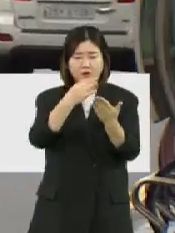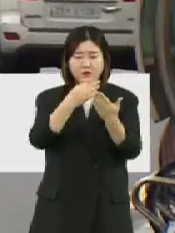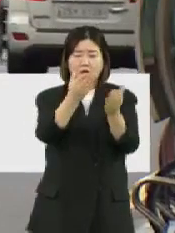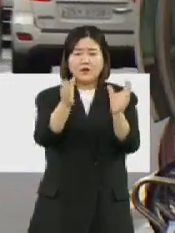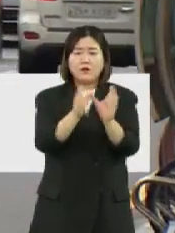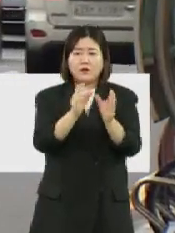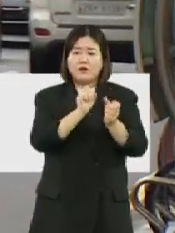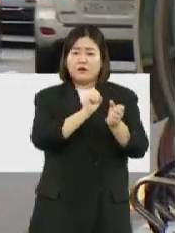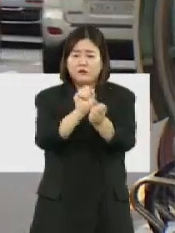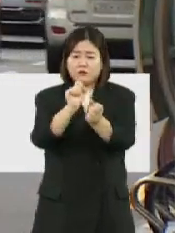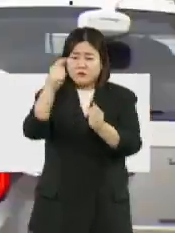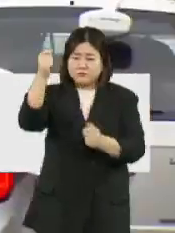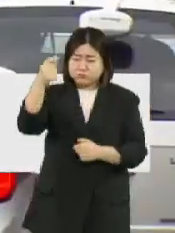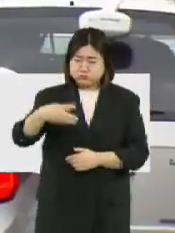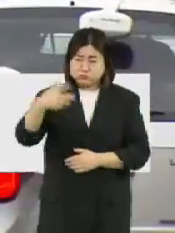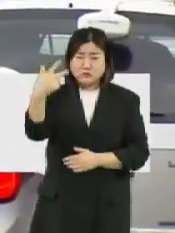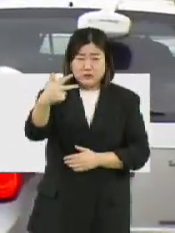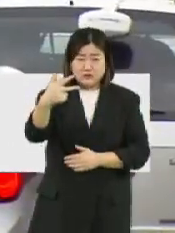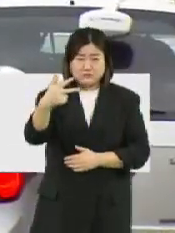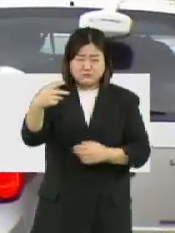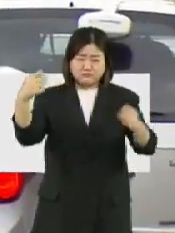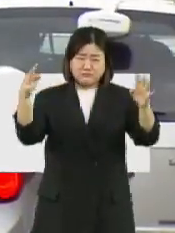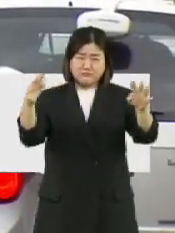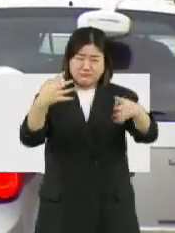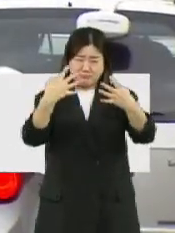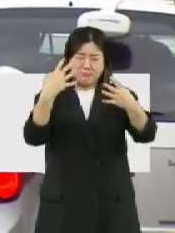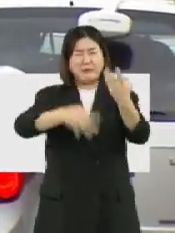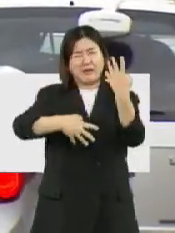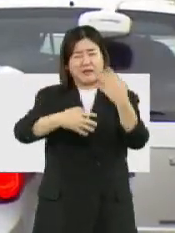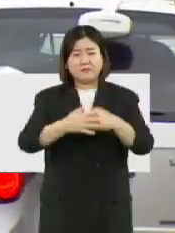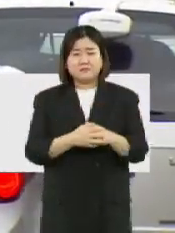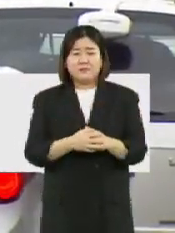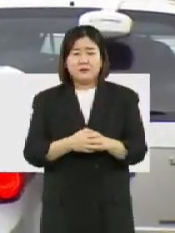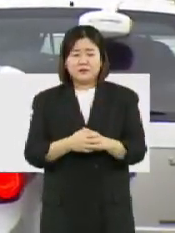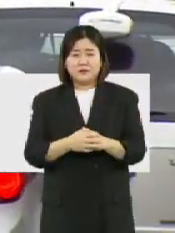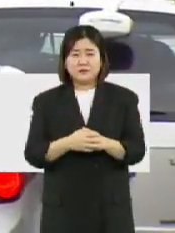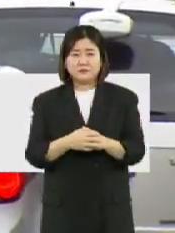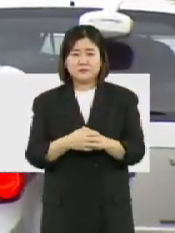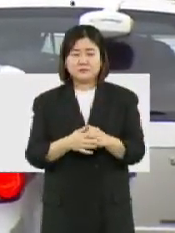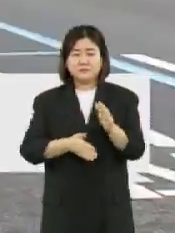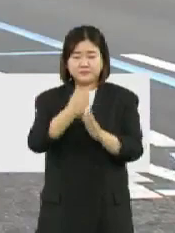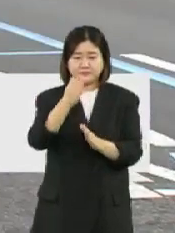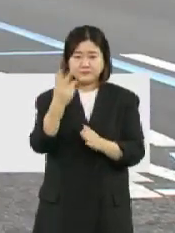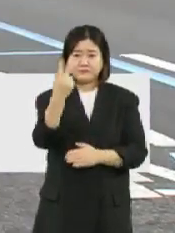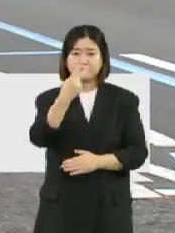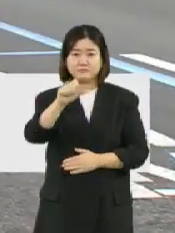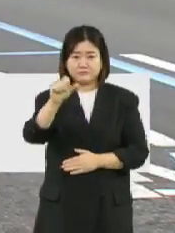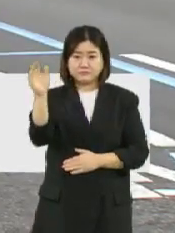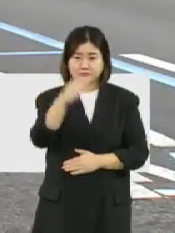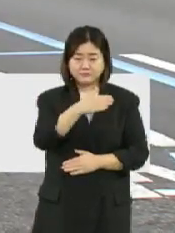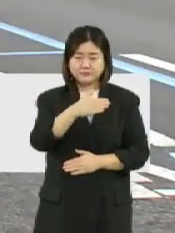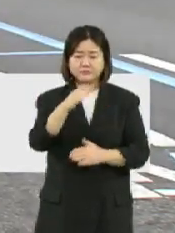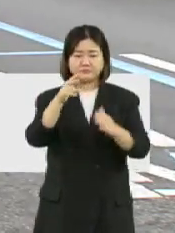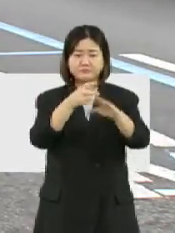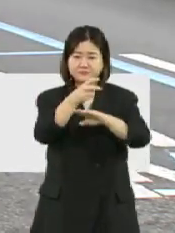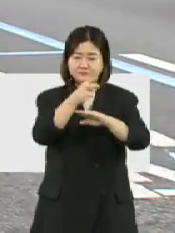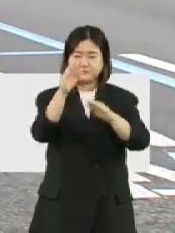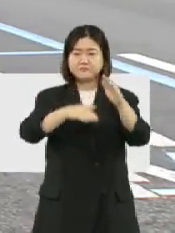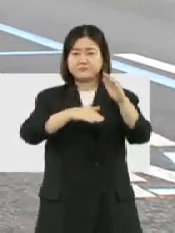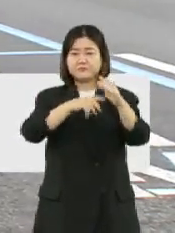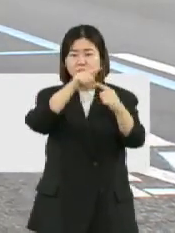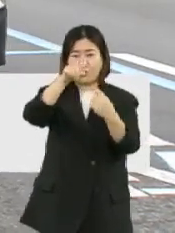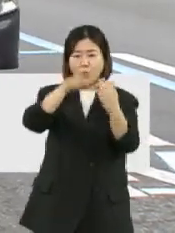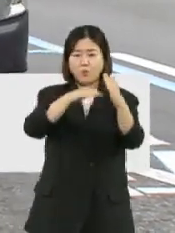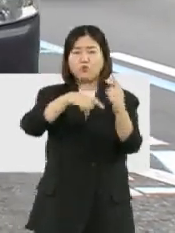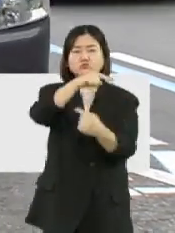단체협상을 7차례 가졌지만 이견을 좁히지 못했습니다 한편 씨는 2005년부터 버스 준공영제